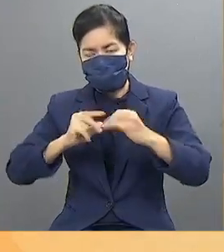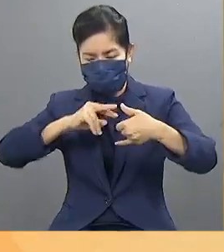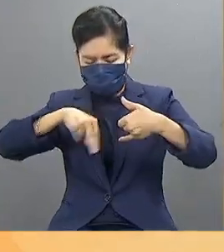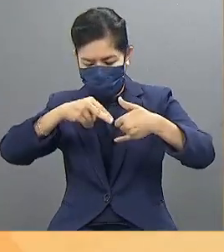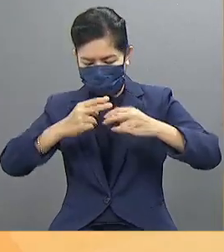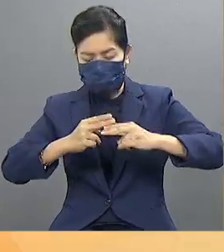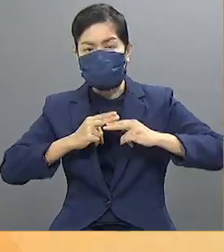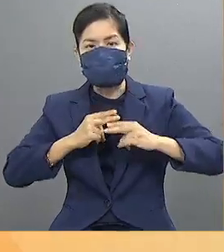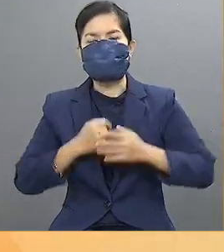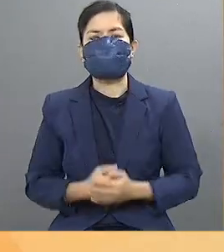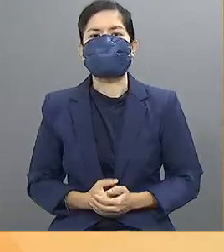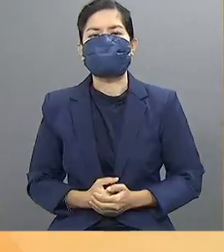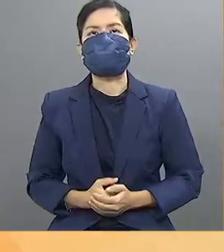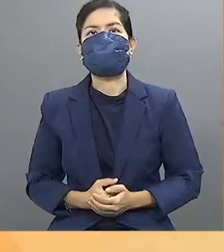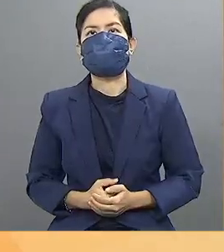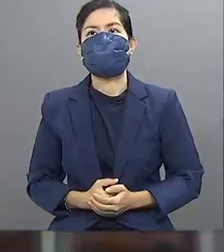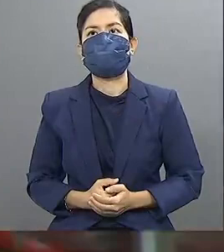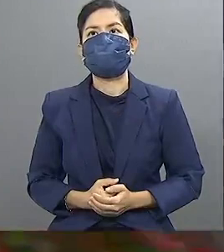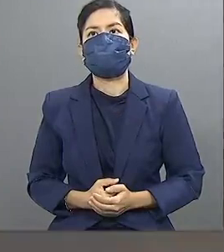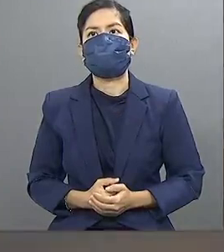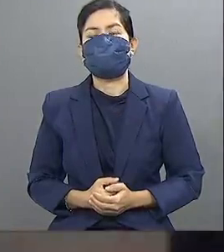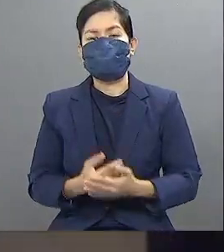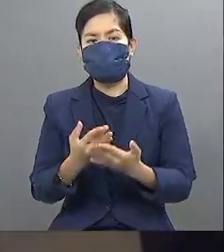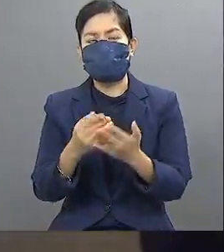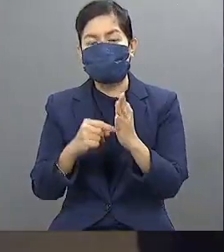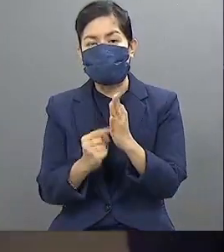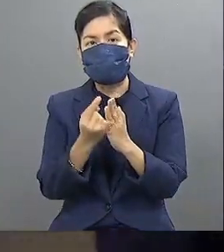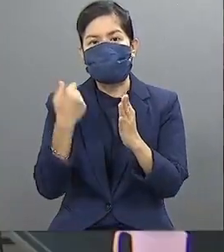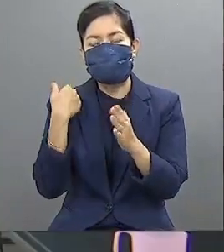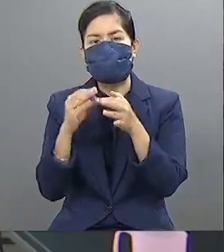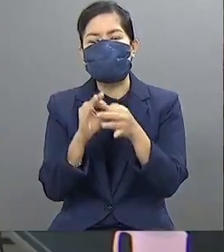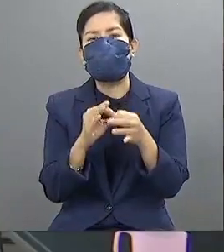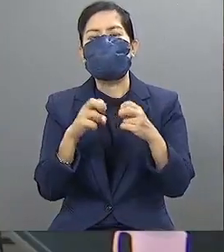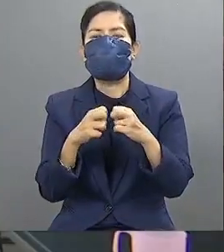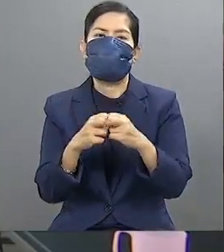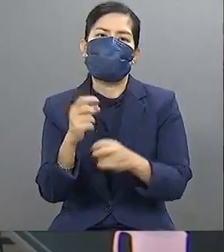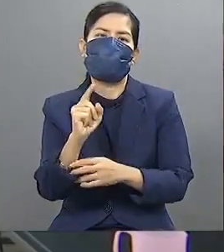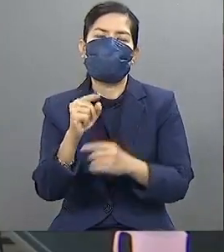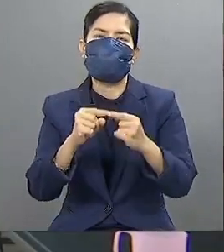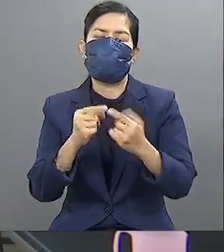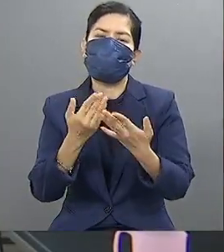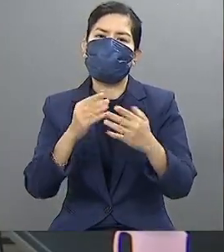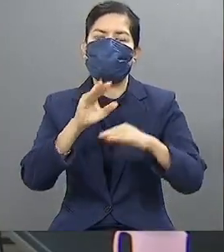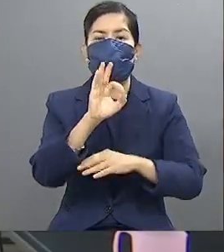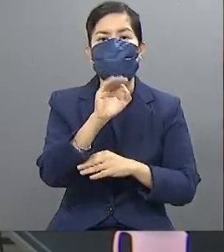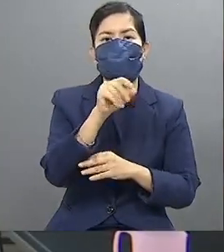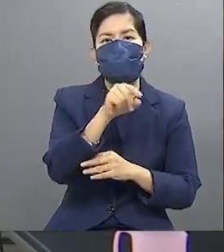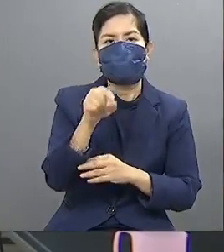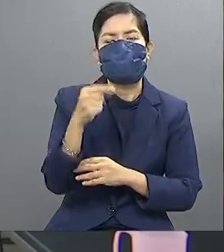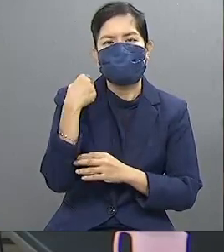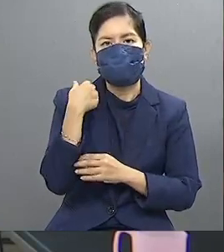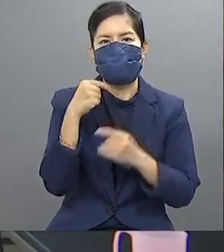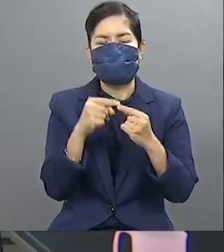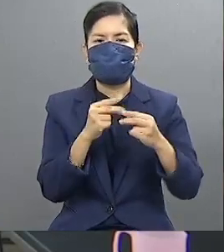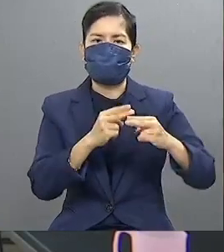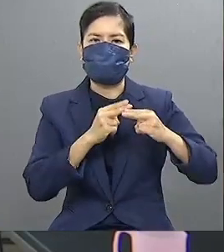าเราโรคนี้เกิดจากพฤติกรรมสัก 90% อีก 10% จากพันธุกรรมเนี่ย อ๋อค่ะ อย่างเช่นเรากินอาหาร